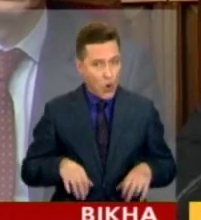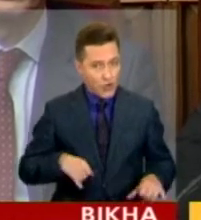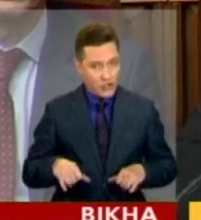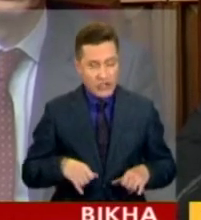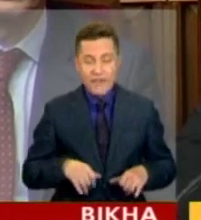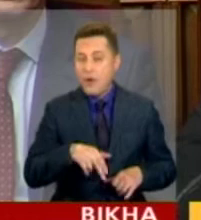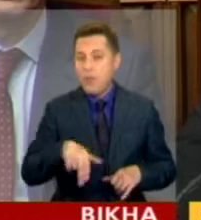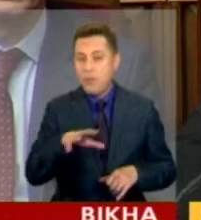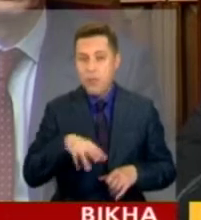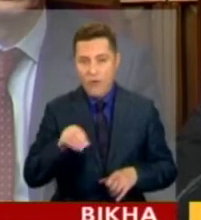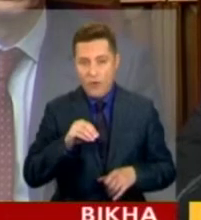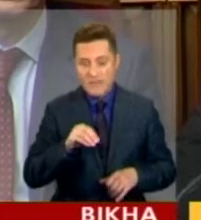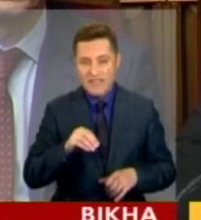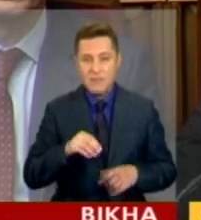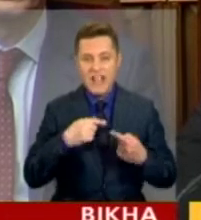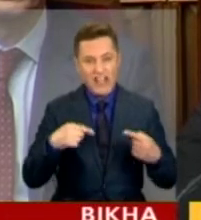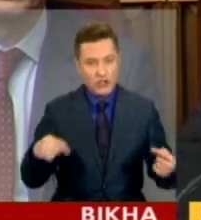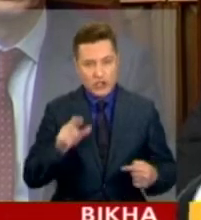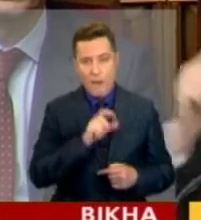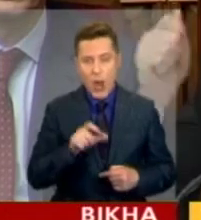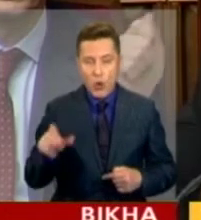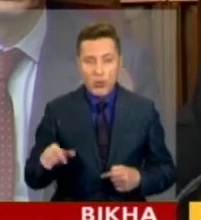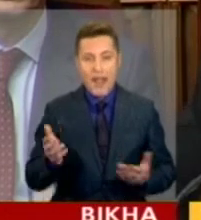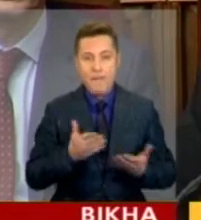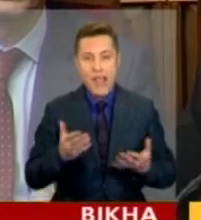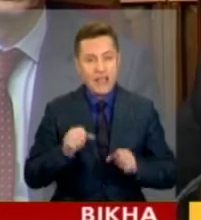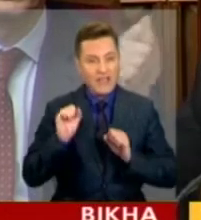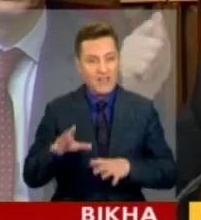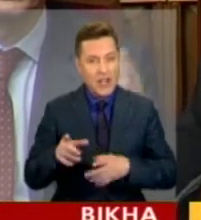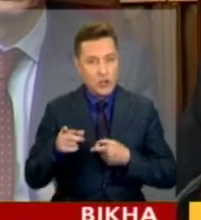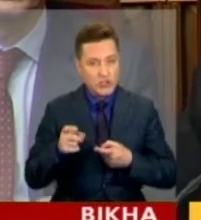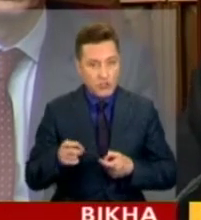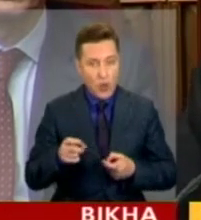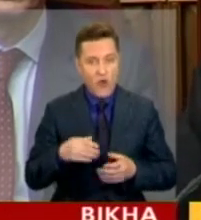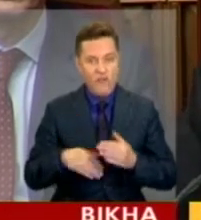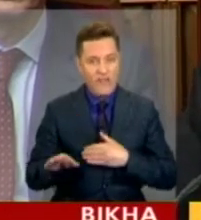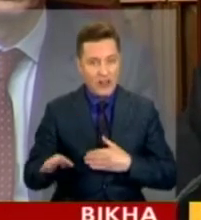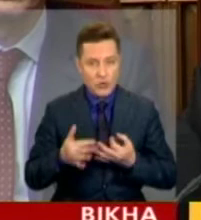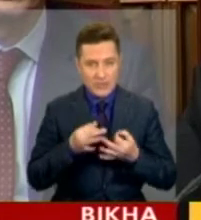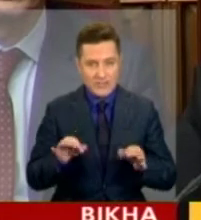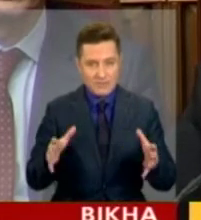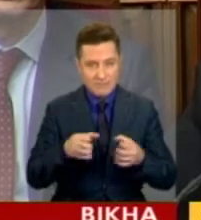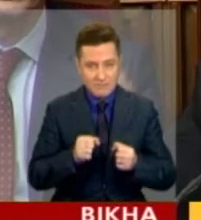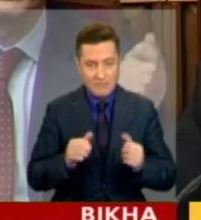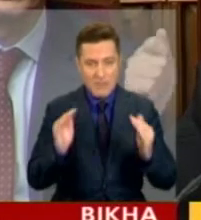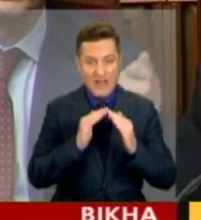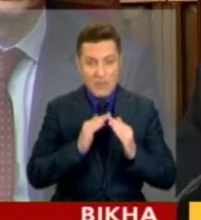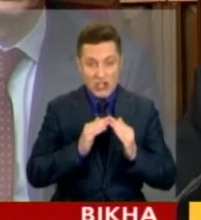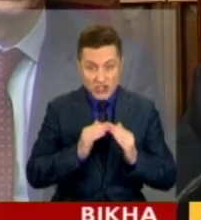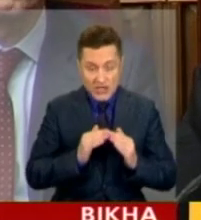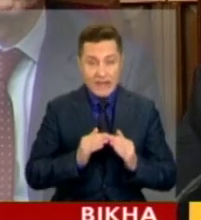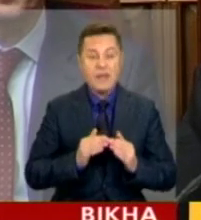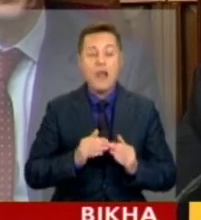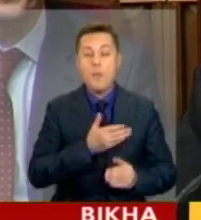всім іншим людям, які віддадуть зброю і вийдуть з приміщень, ми